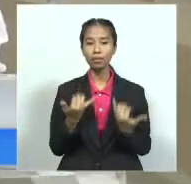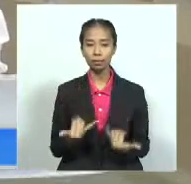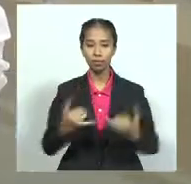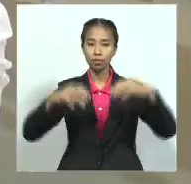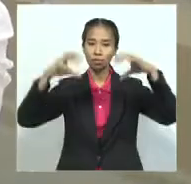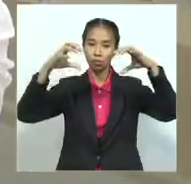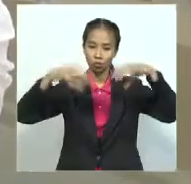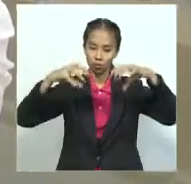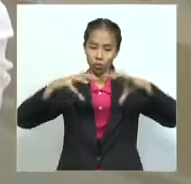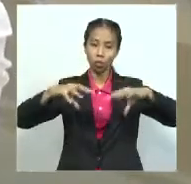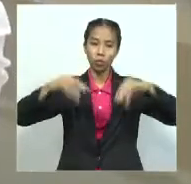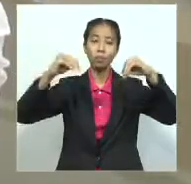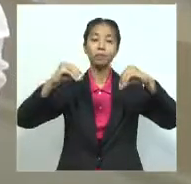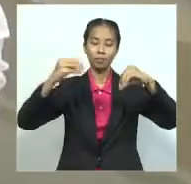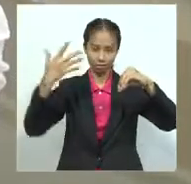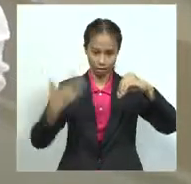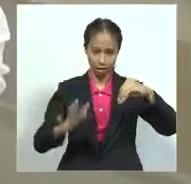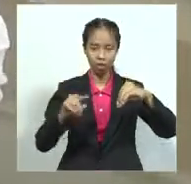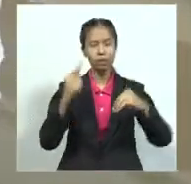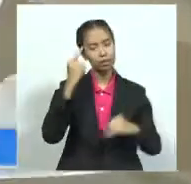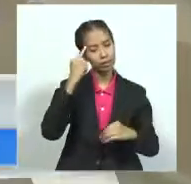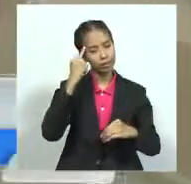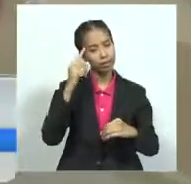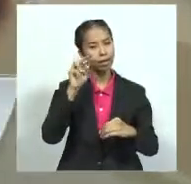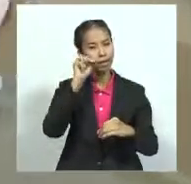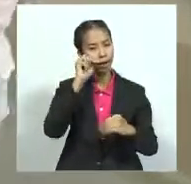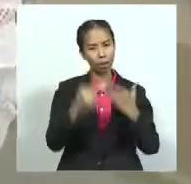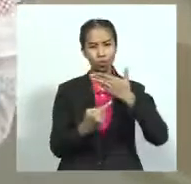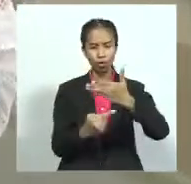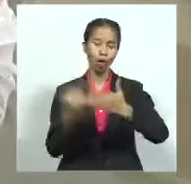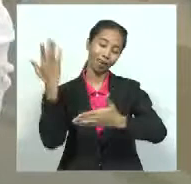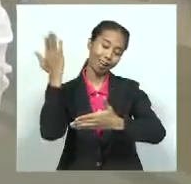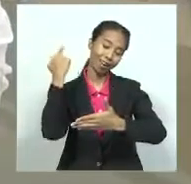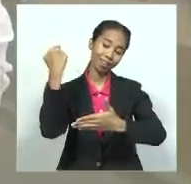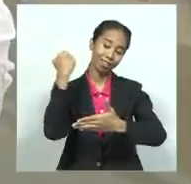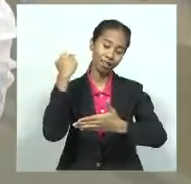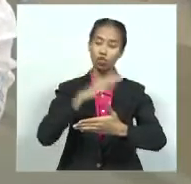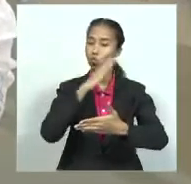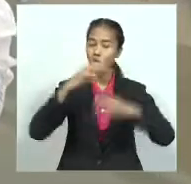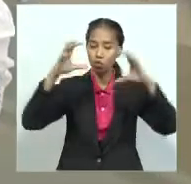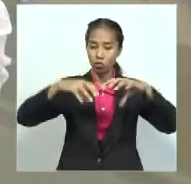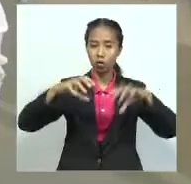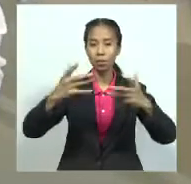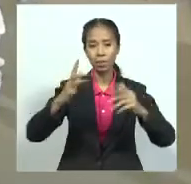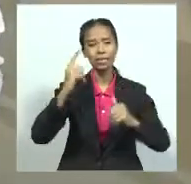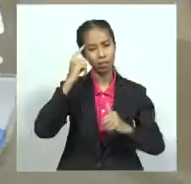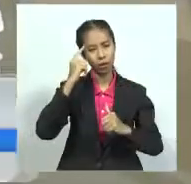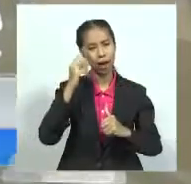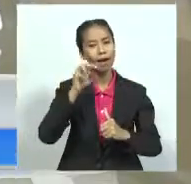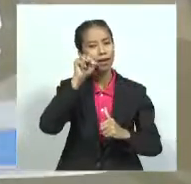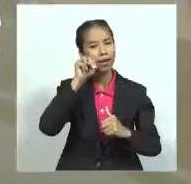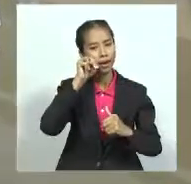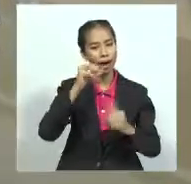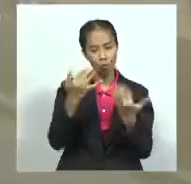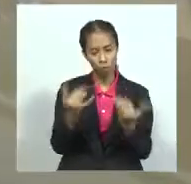ฝนก็ยังคงหยุดทิ้งช่วงสักระยะหนึ่งนะคะก็คาดว่าระดับน้ำในซอยด้านหลังนะคะถ้าไม่มีฝนตกลงมาซ้ำก็จะสามารถระบายได้หม